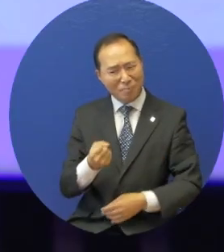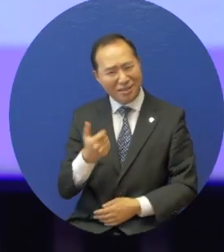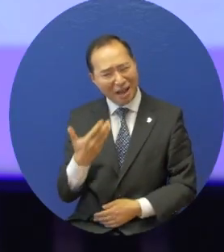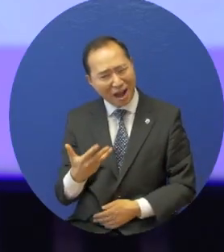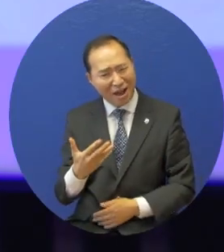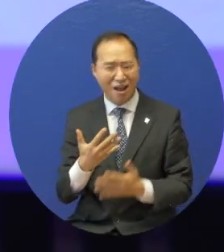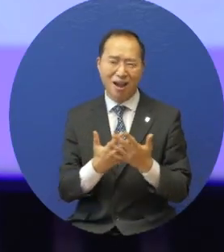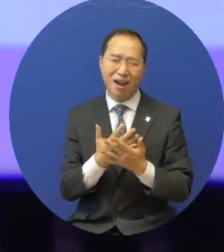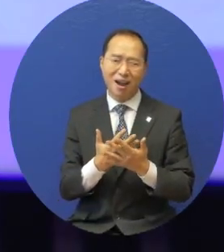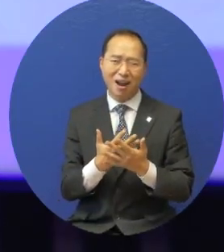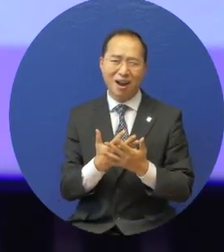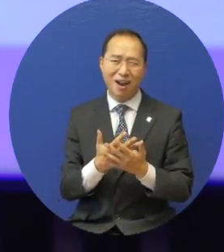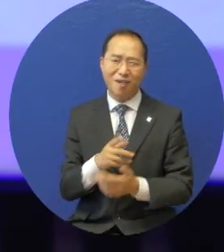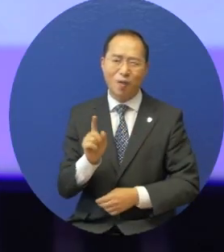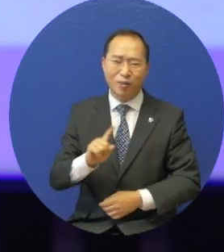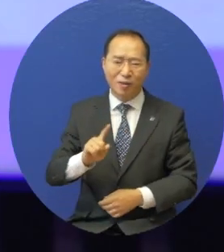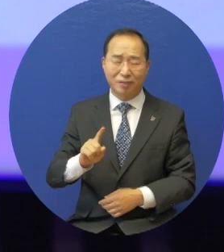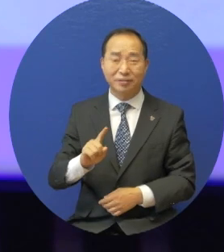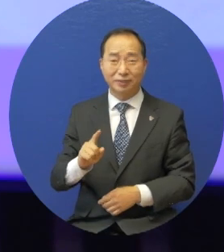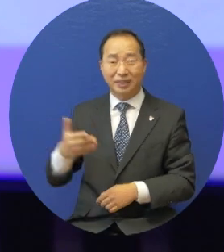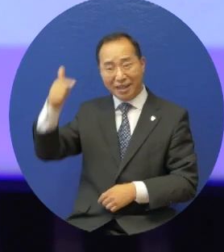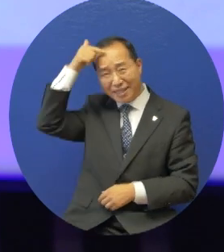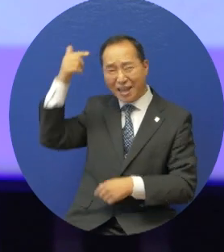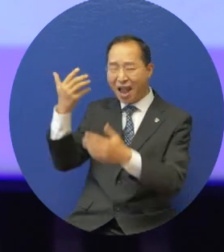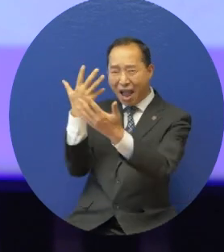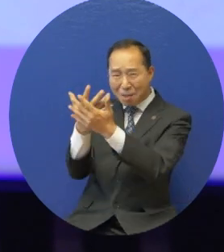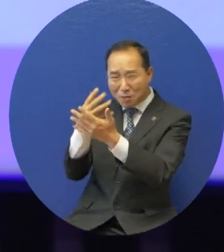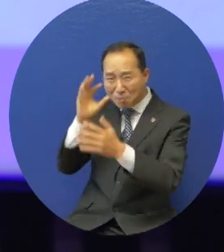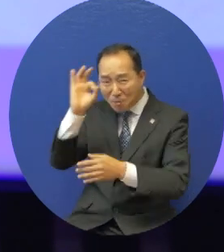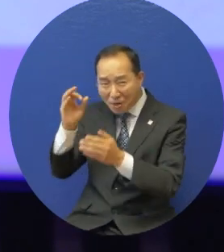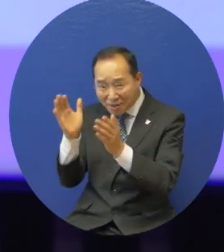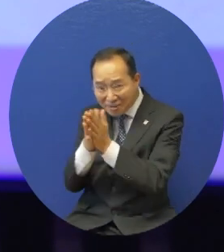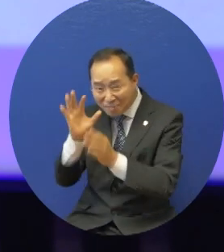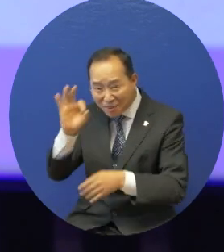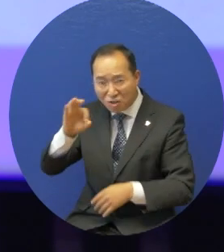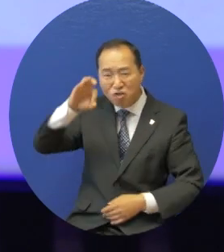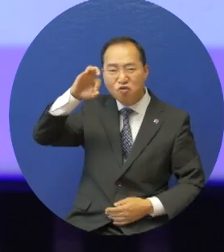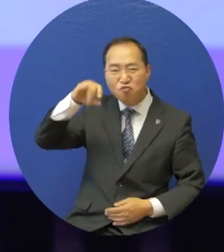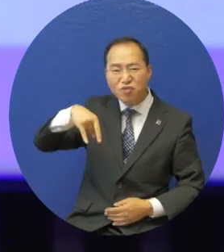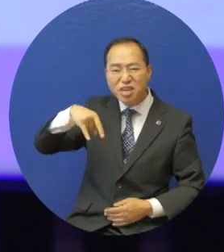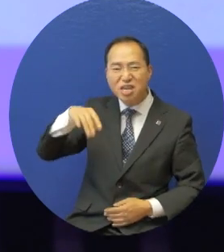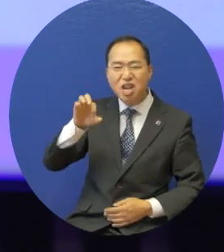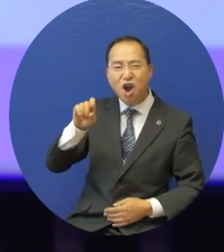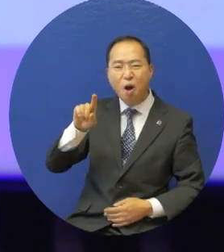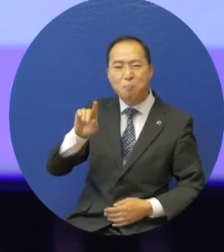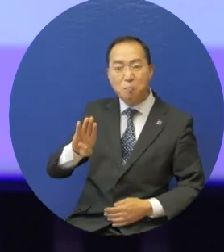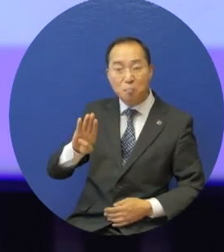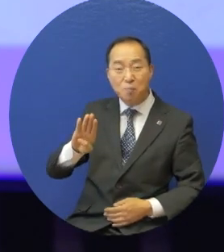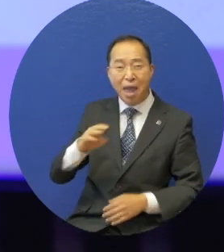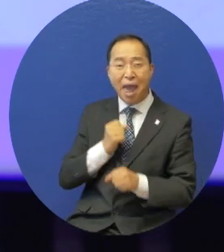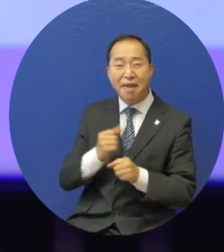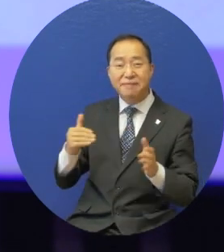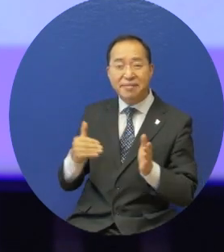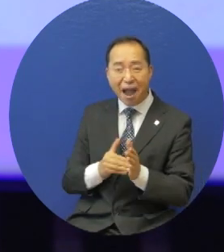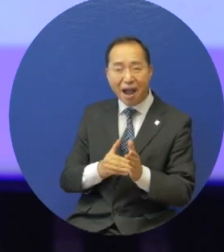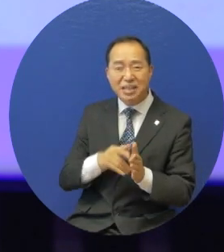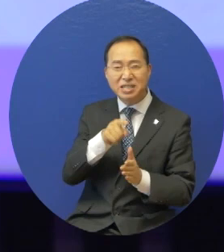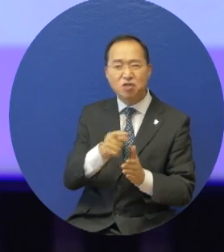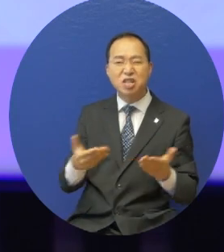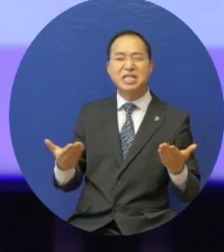한번 원전에서 어떤 부분을 보았냐면 위업 하였다라고 합니다.